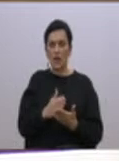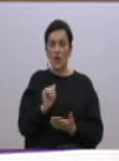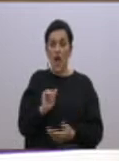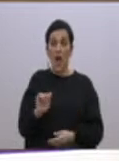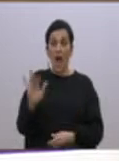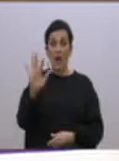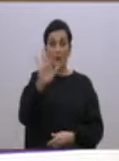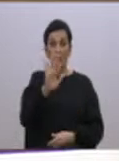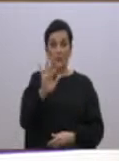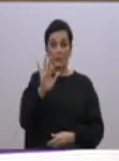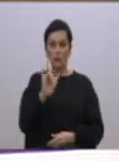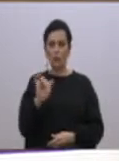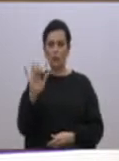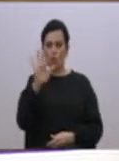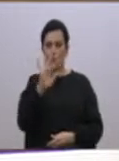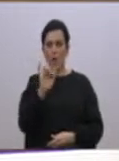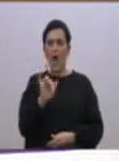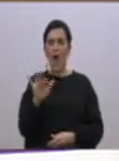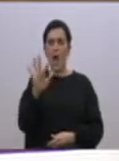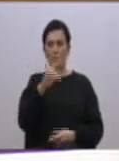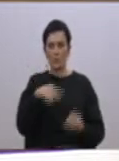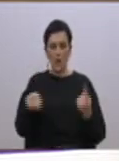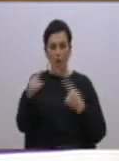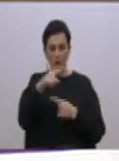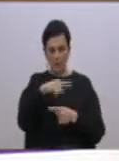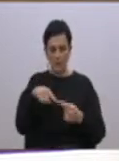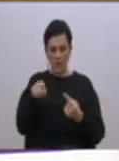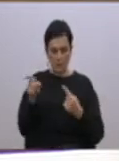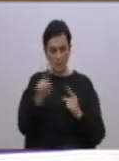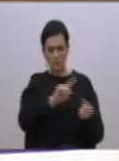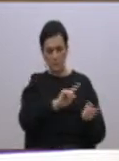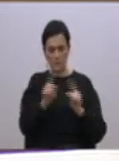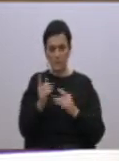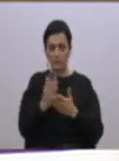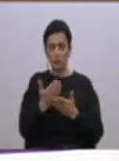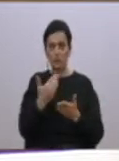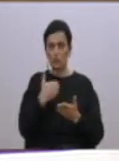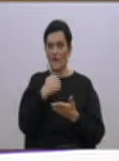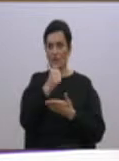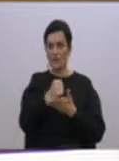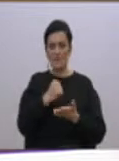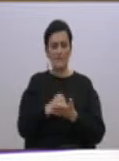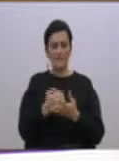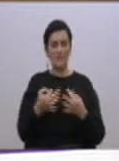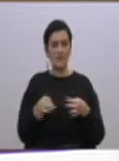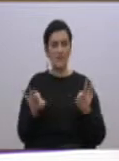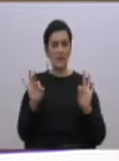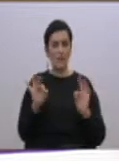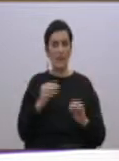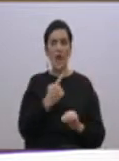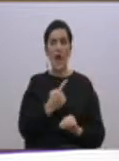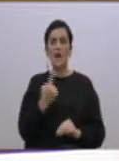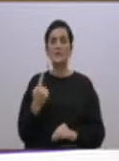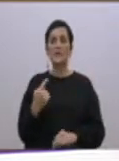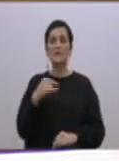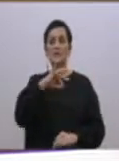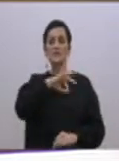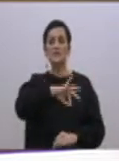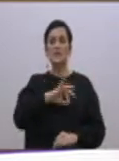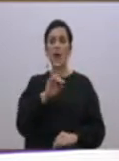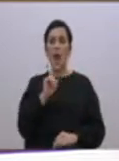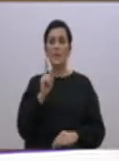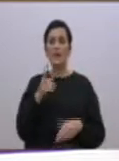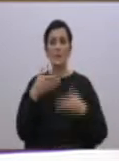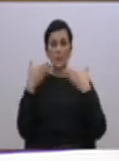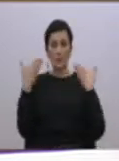ევროპაში, მთელი ევროპა ერთმანეთში მიდის და მოდის და ჩვენც ვიზა ლიბერალიზაციას ერთ-ერთი სარგებელი ის აქვს რომ